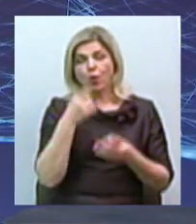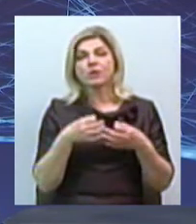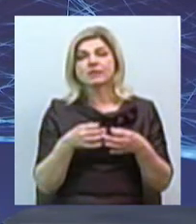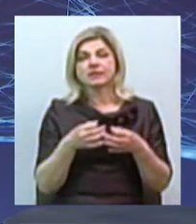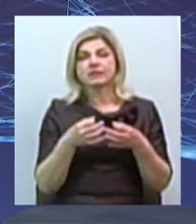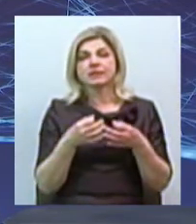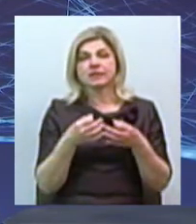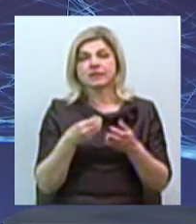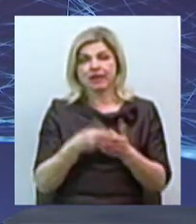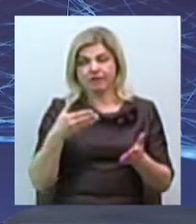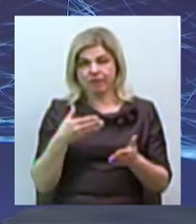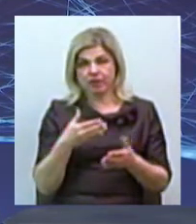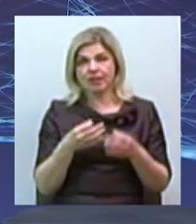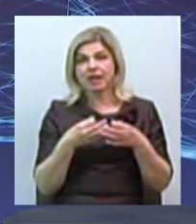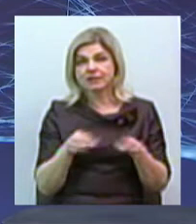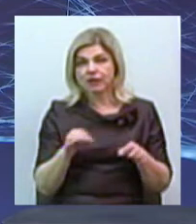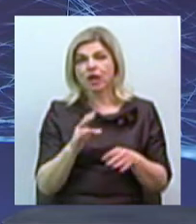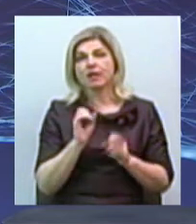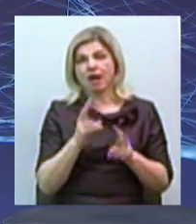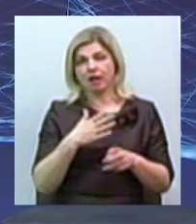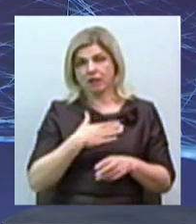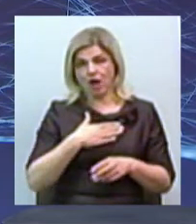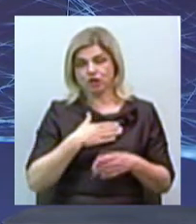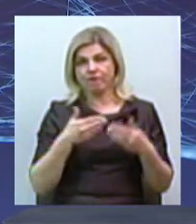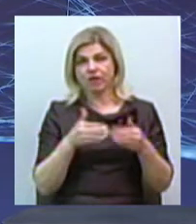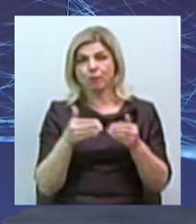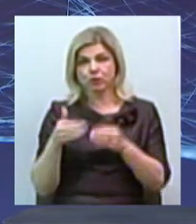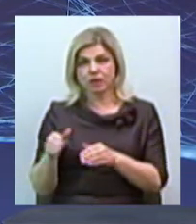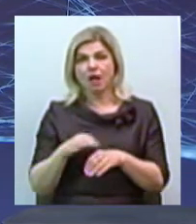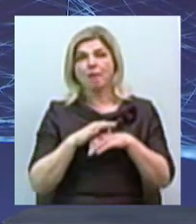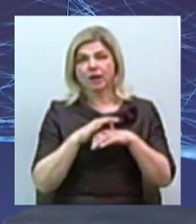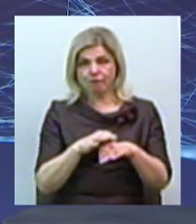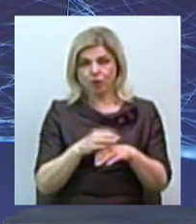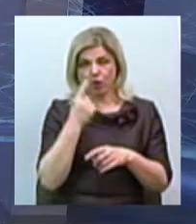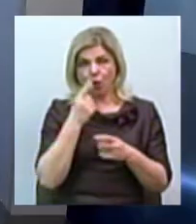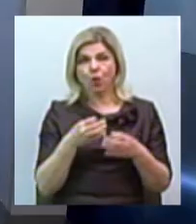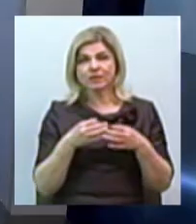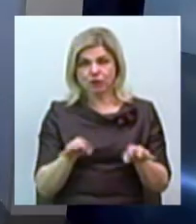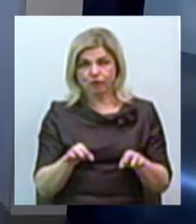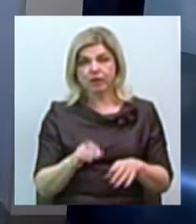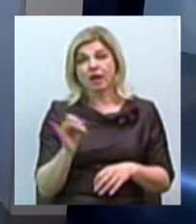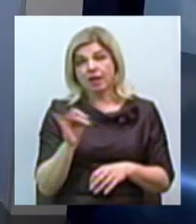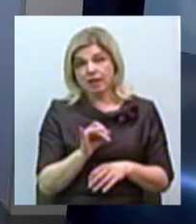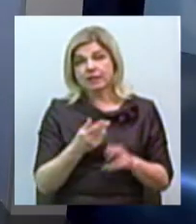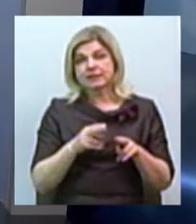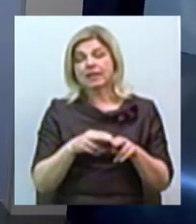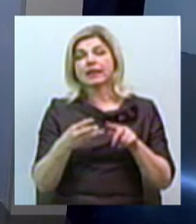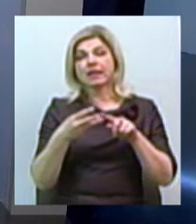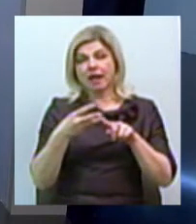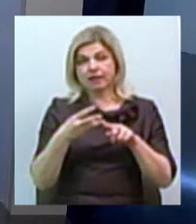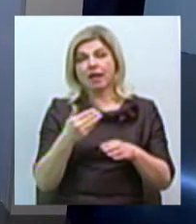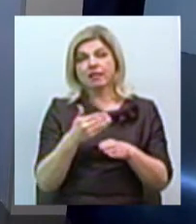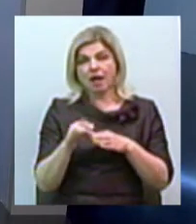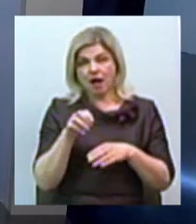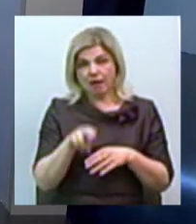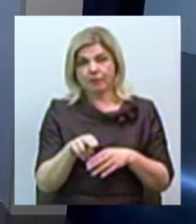незалежному оцінювання, як наші випускники сьогодні проходять зовнішнє незалежне оцінювання. І, напевно, цей третій етап теж пані